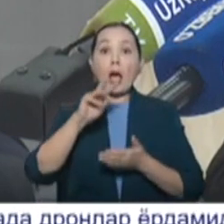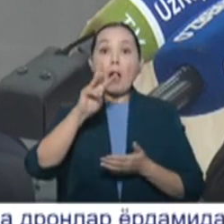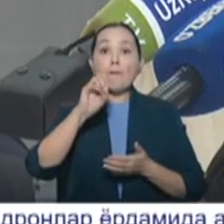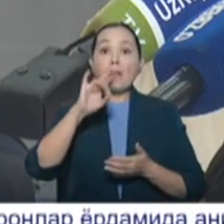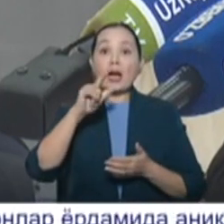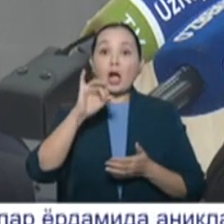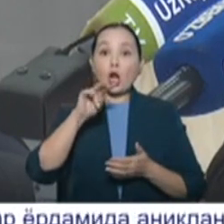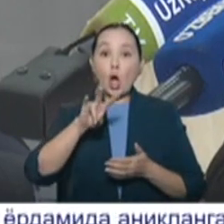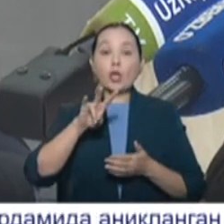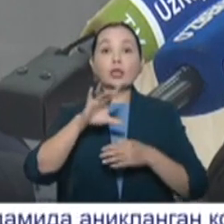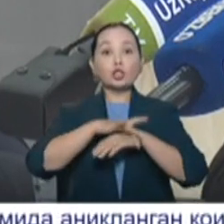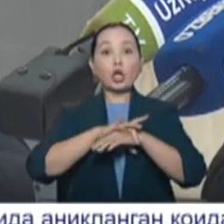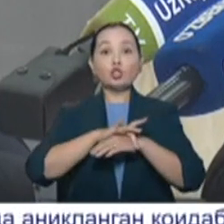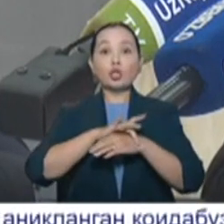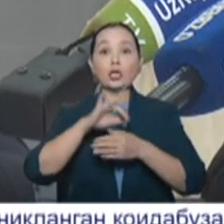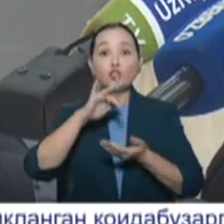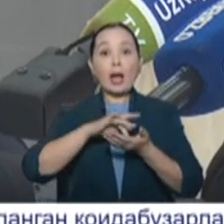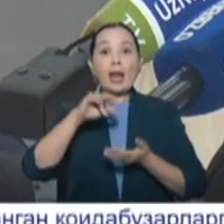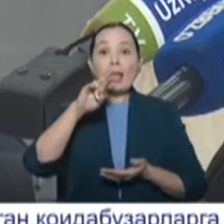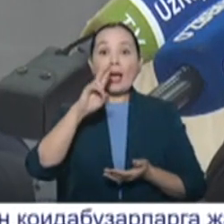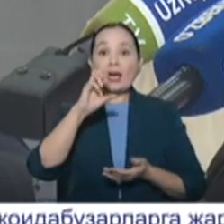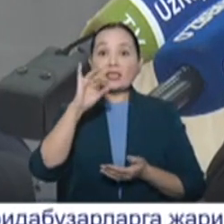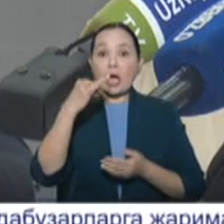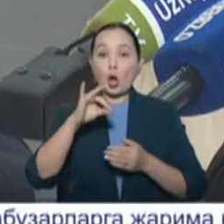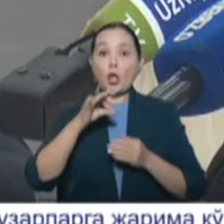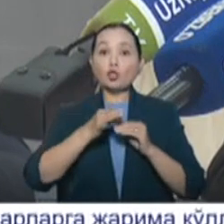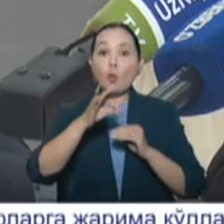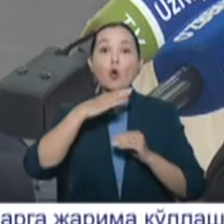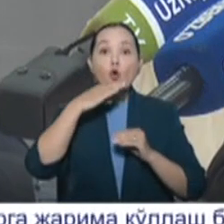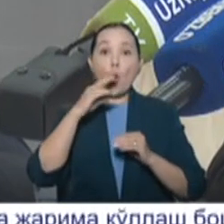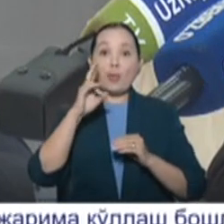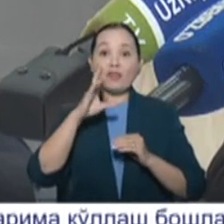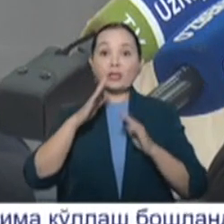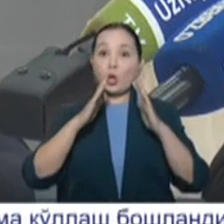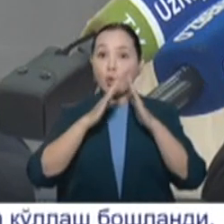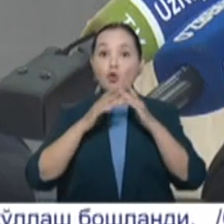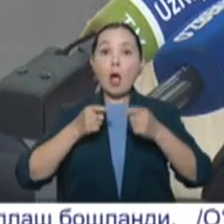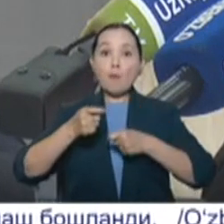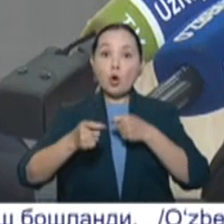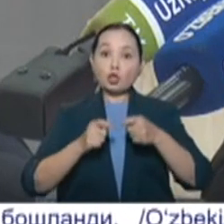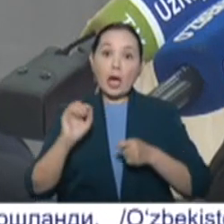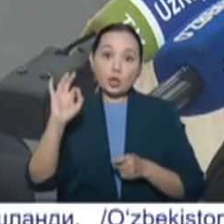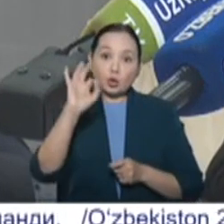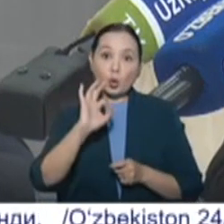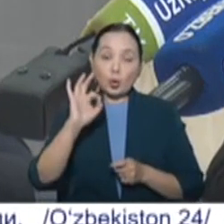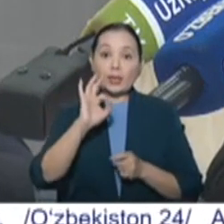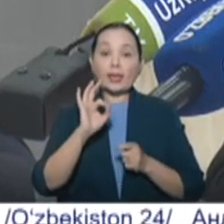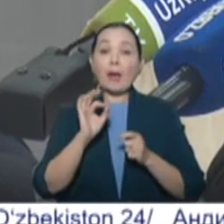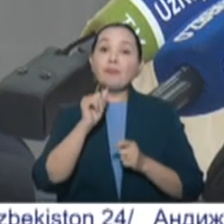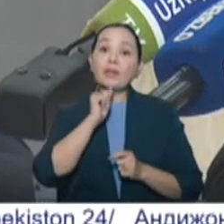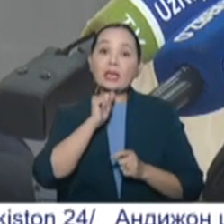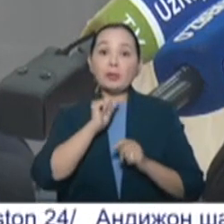shahri va Toshkent shahrining Yakkasaroy tumanini ko'p kvartirali uy-joylarni boshqarish to'g'risida o'sha